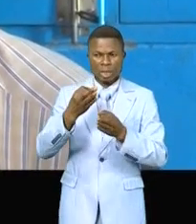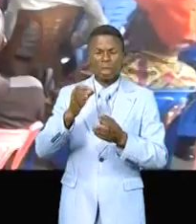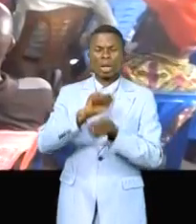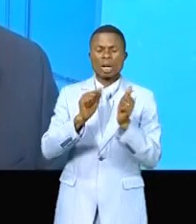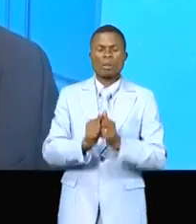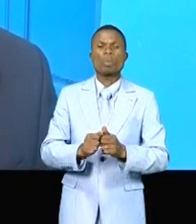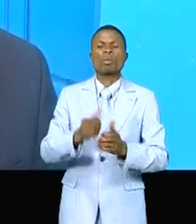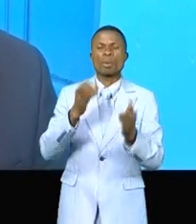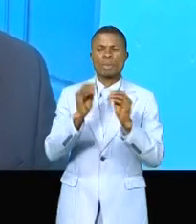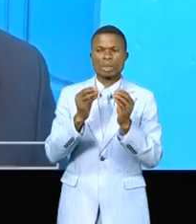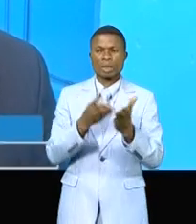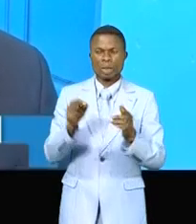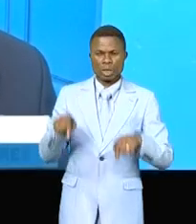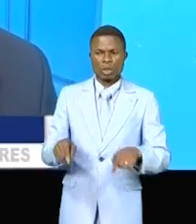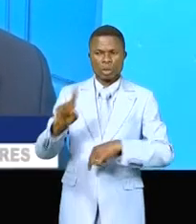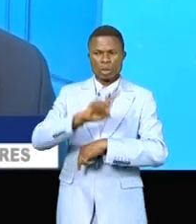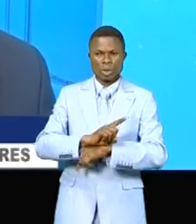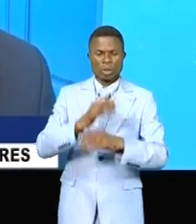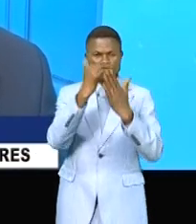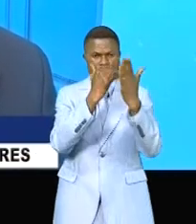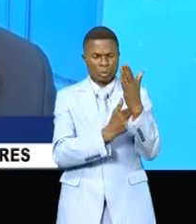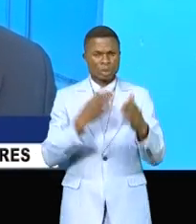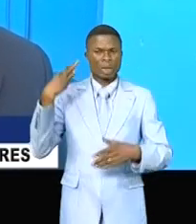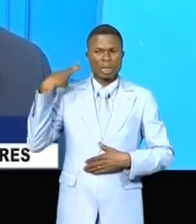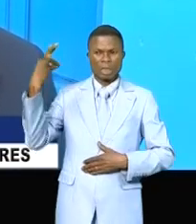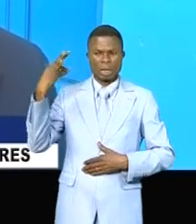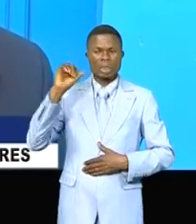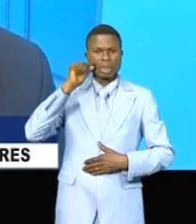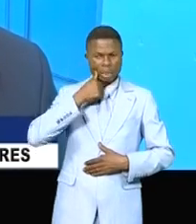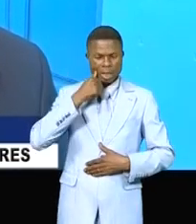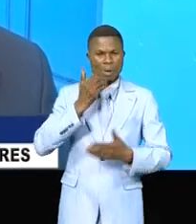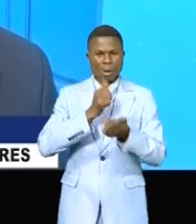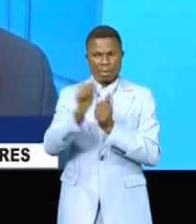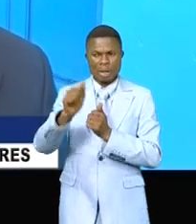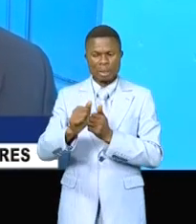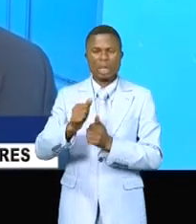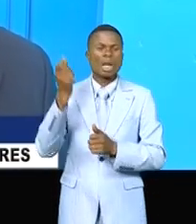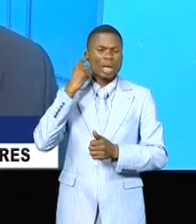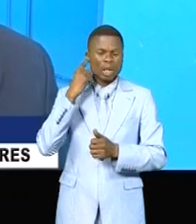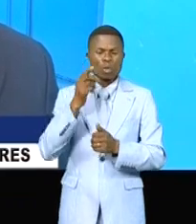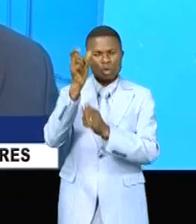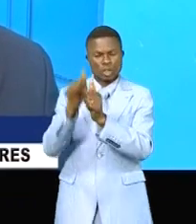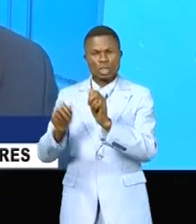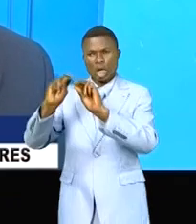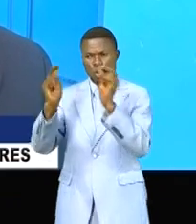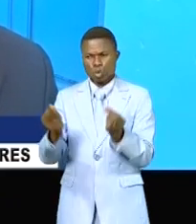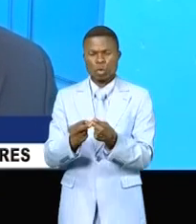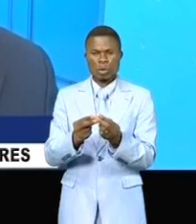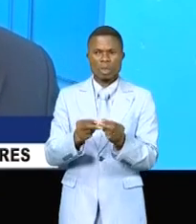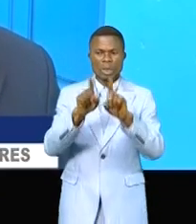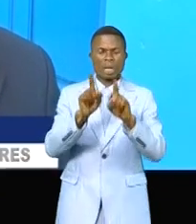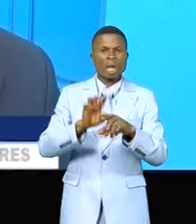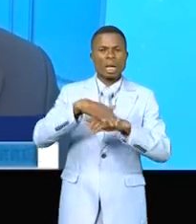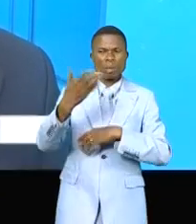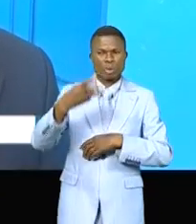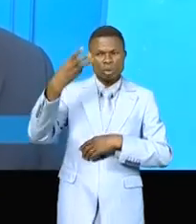ces assises. Aujourd'hui, c'était essentiellement l'identification des candidats, et puis demain, nous allons entamer avec les auditions de chacune des parties. Et puis, les jours suivants,